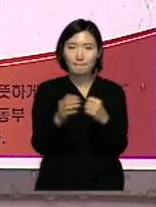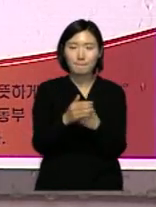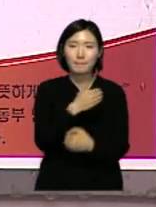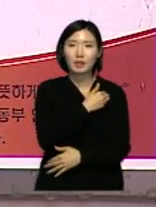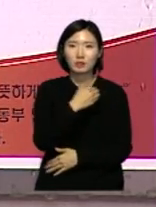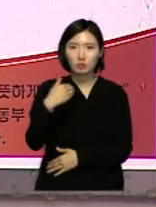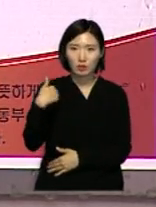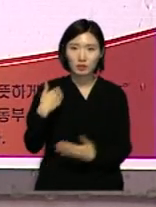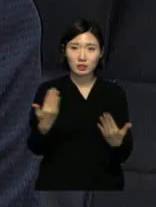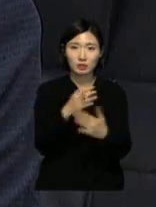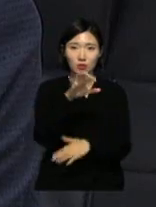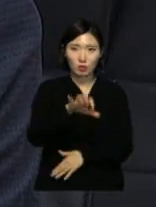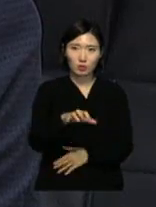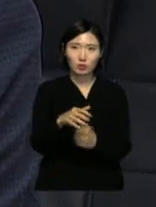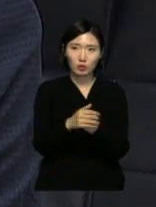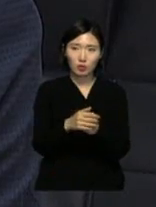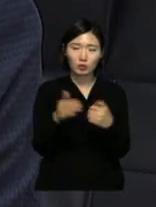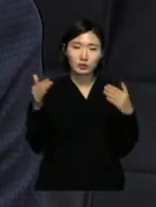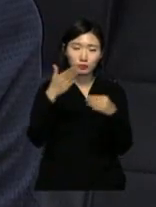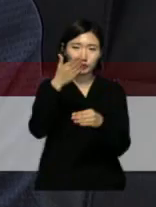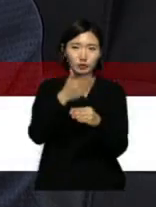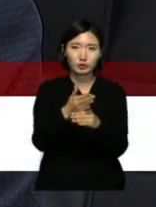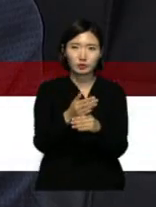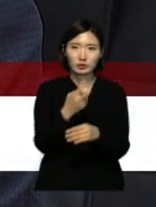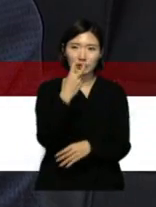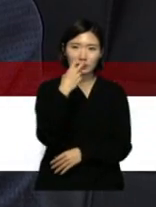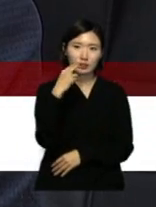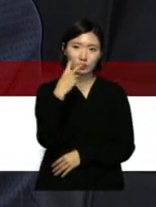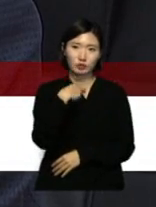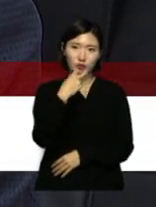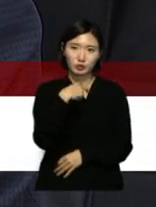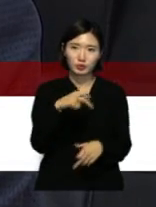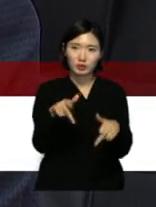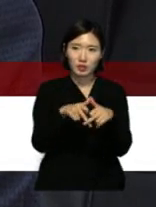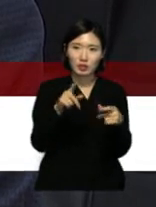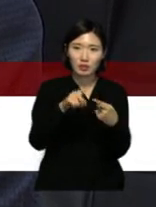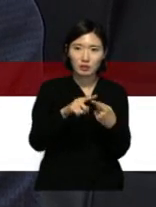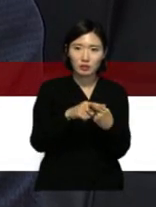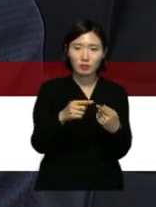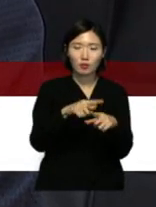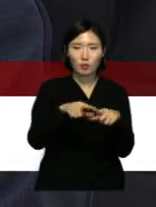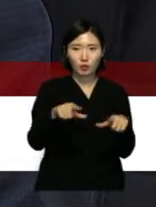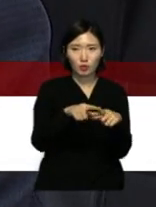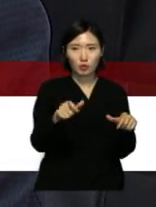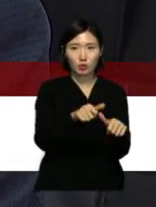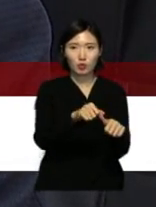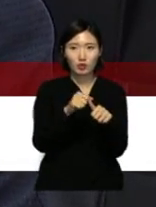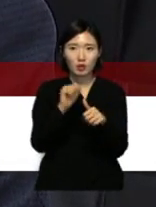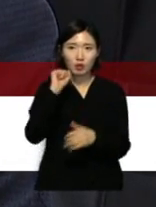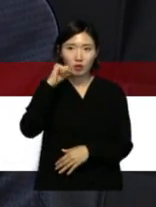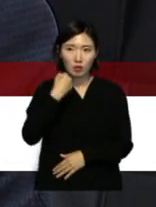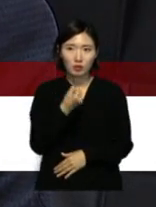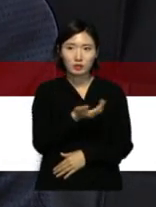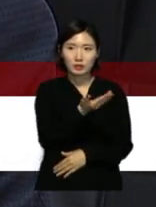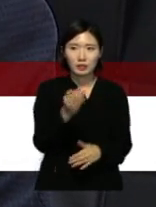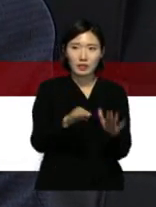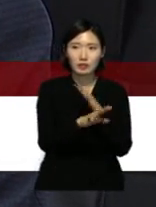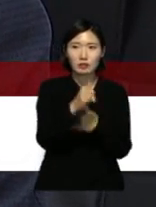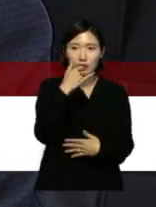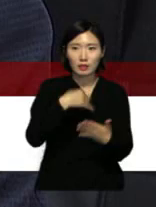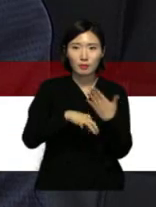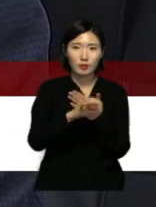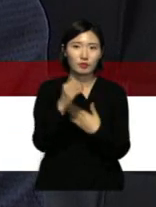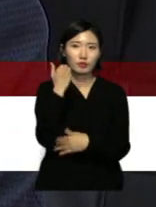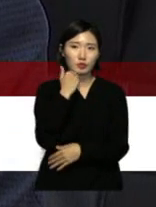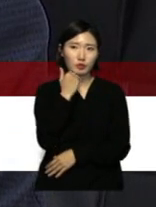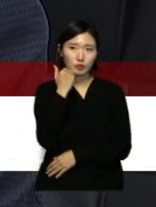걸음씩 나아가고 있습니다. 중증 장애인분들 같은 경우는 일반 고용이 사실상 어렵거든요. 이분들이 가정에 계신다면